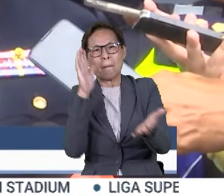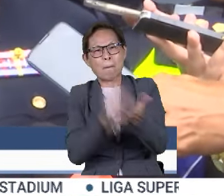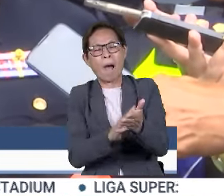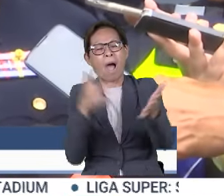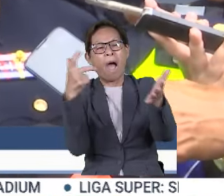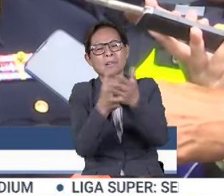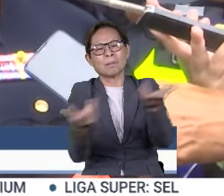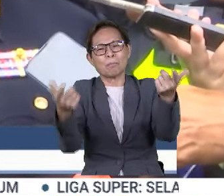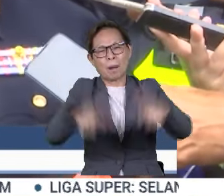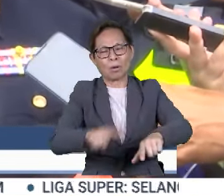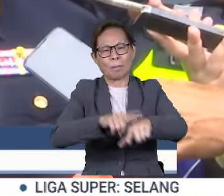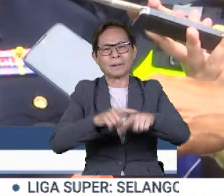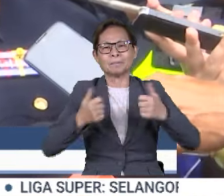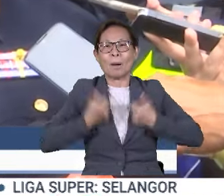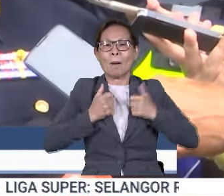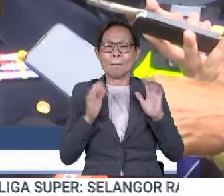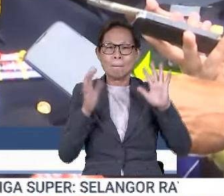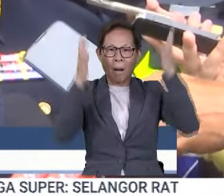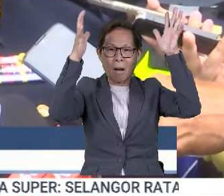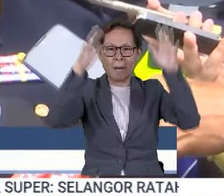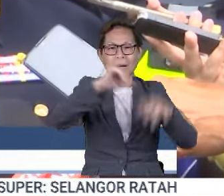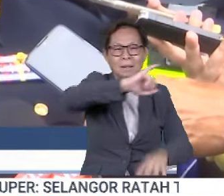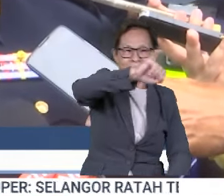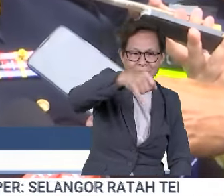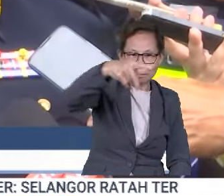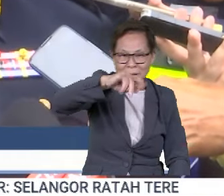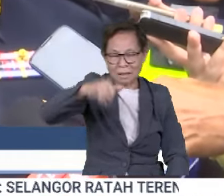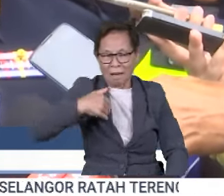berlaku pada musim perayaan. Kita JPJ ada buat penyamaran lah.